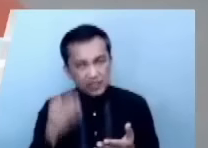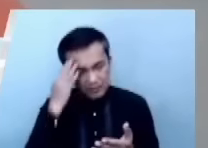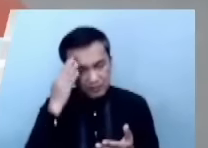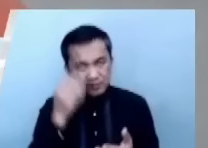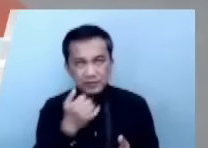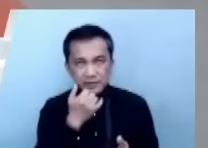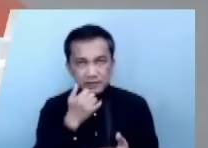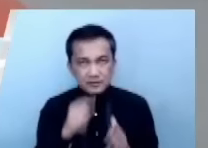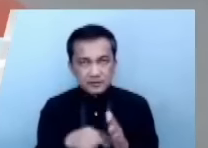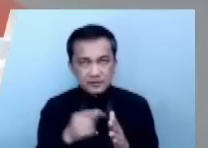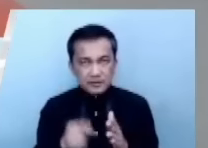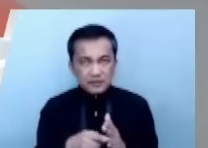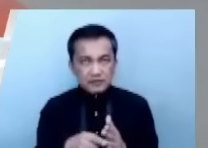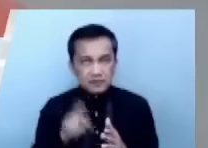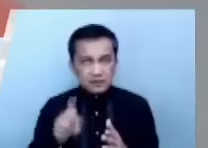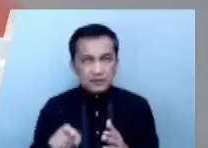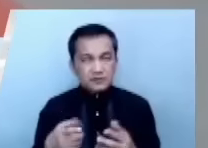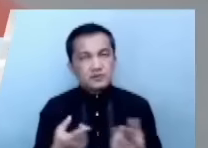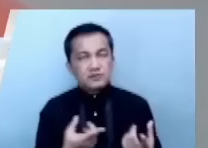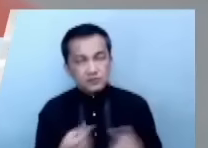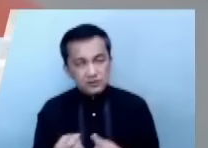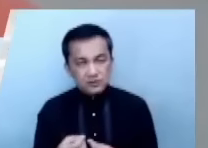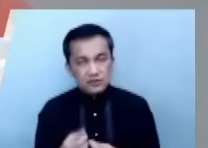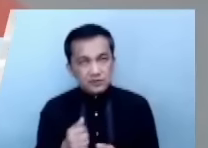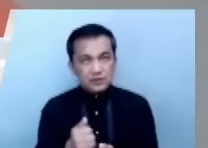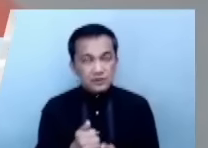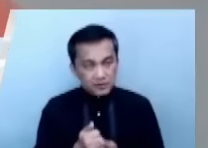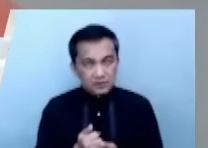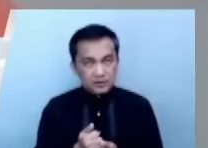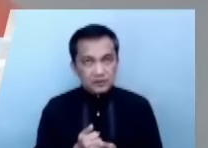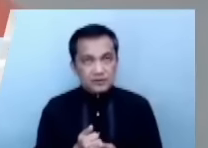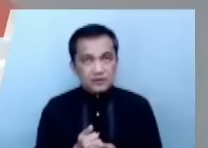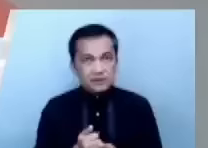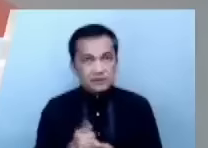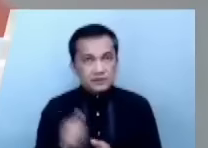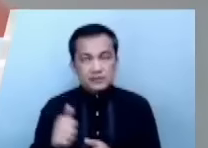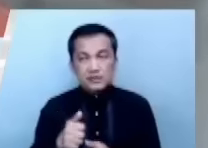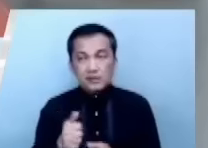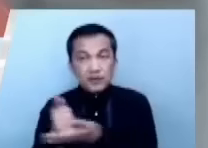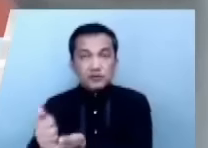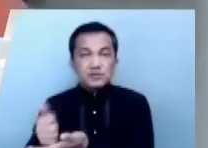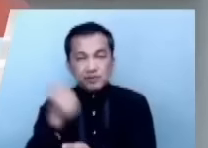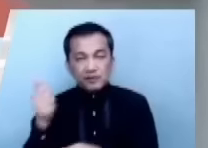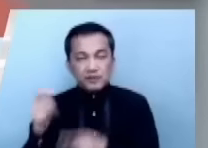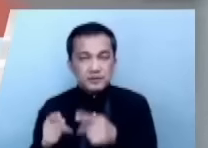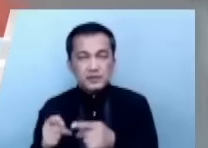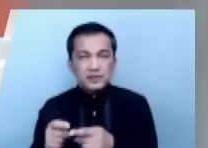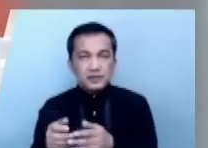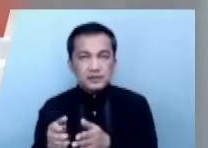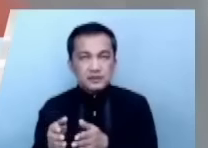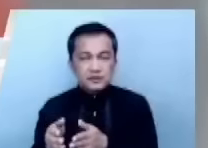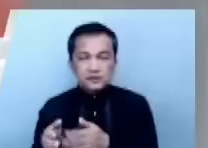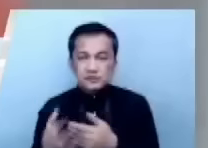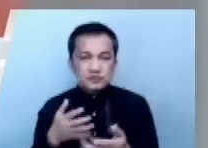have to do it para makatulong or makatulong sa ibang tao sa ibang paraan. Whatever